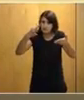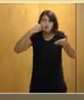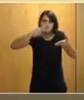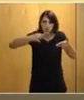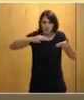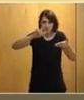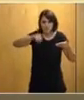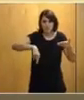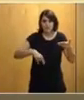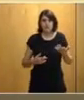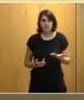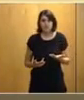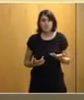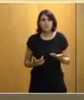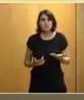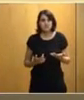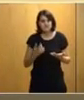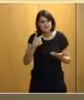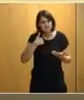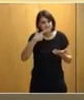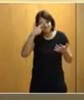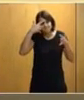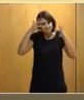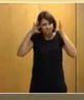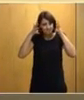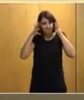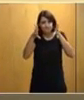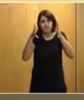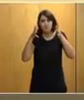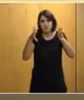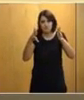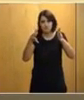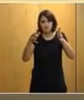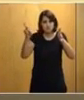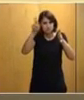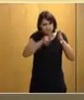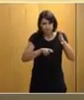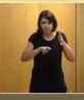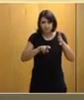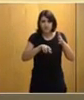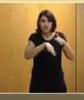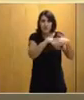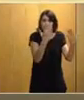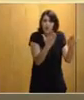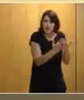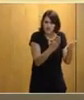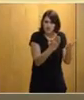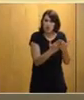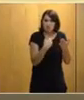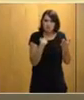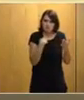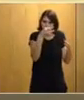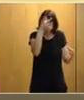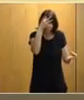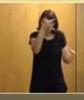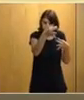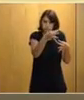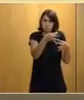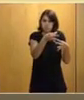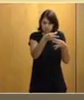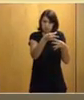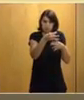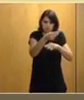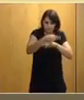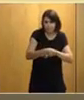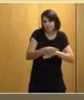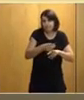aquesta recomanació. Siguem exigents amb les escoles, és el nostre deure